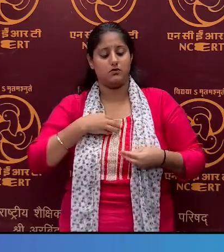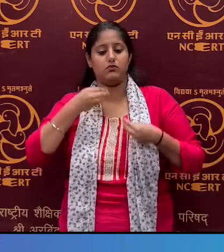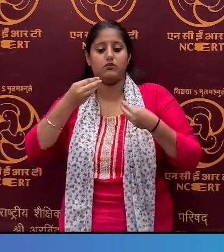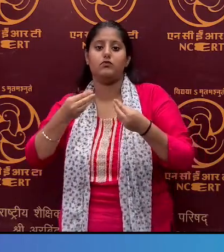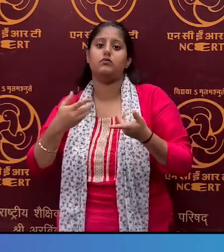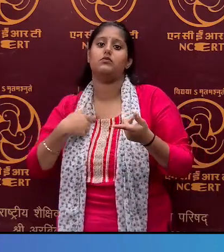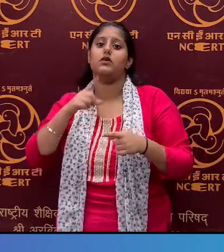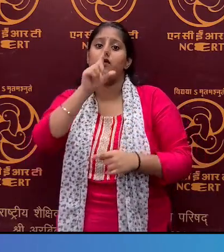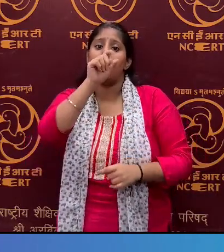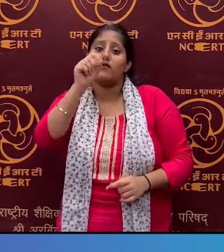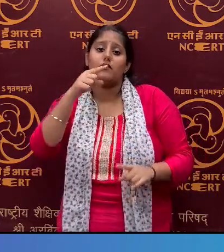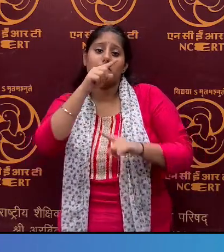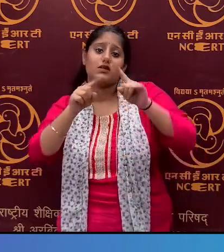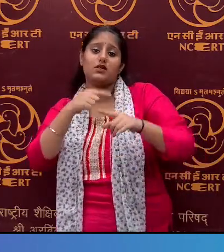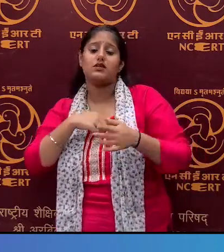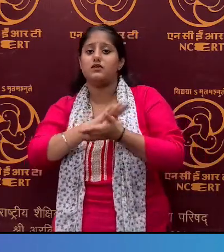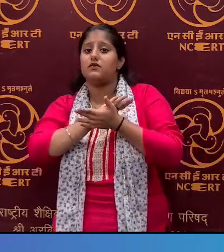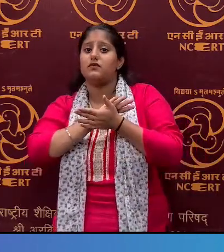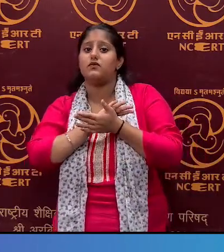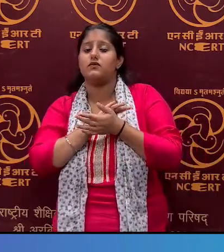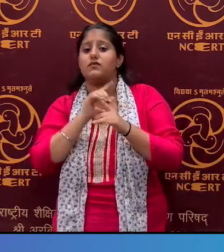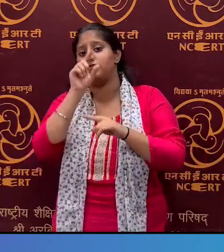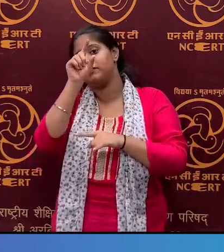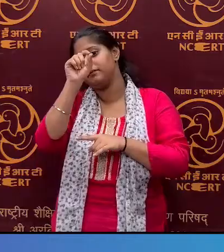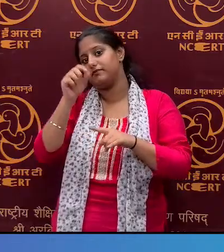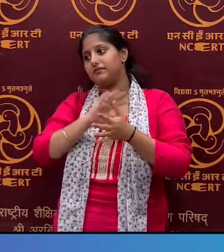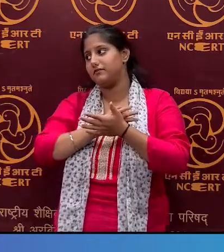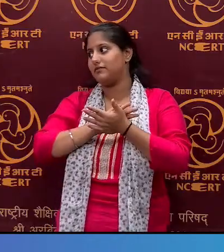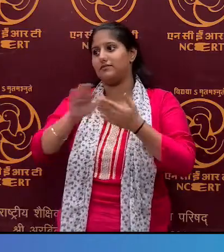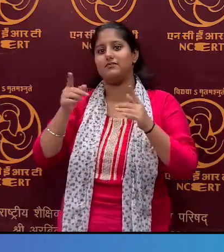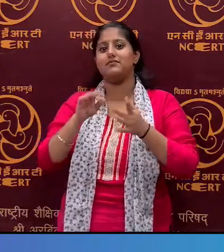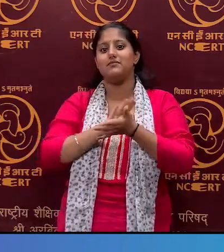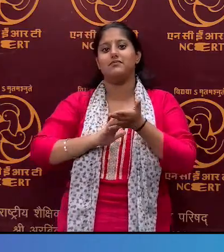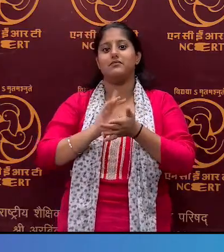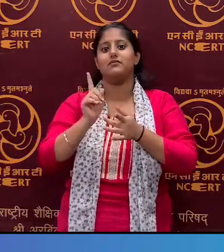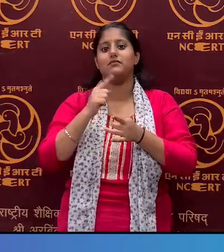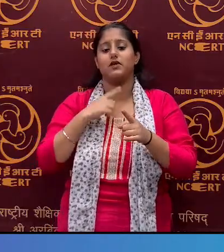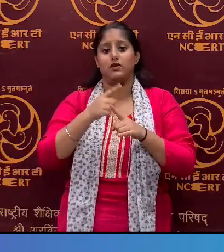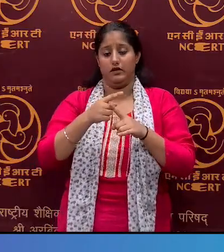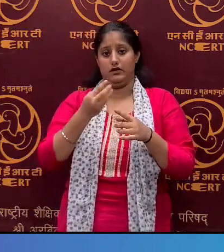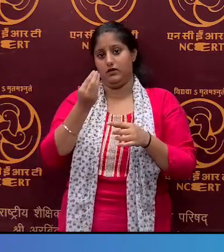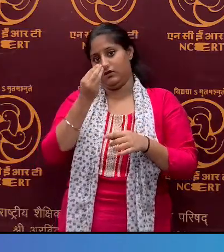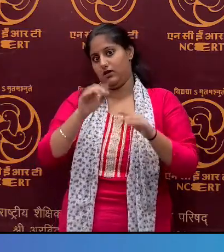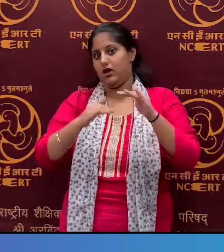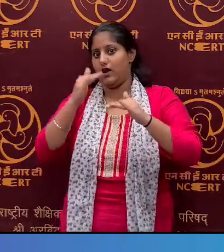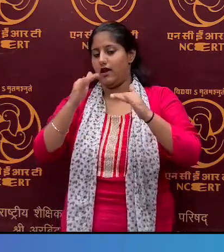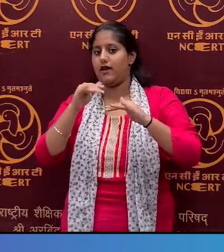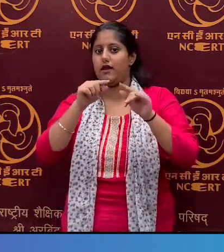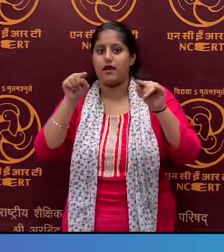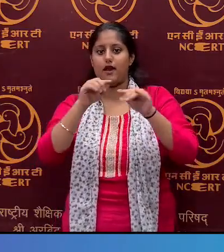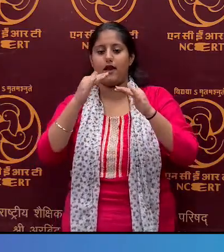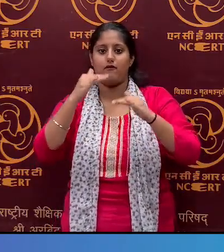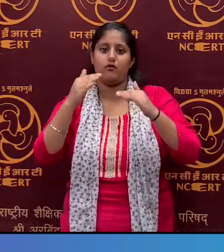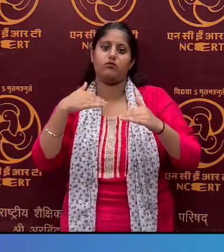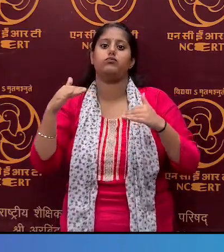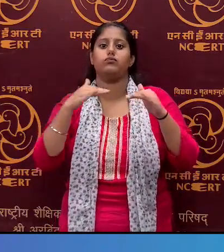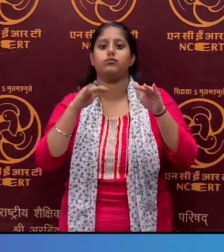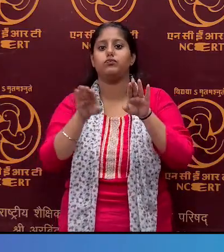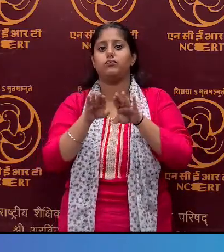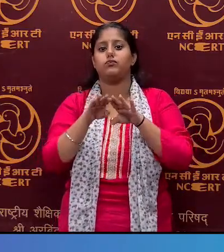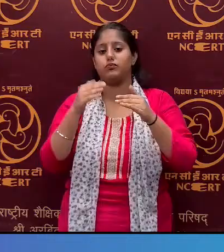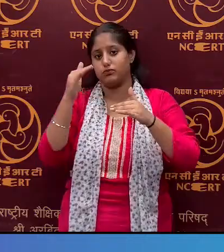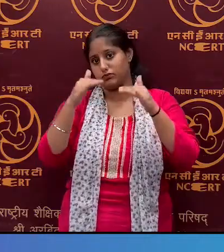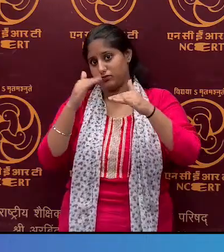100% तो इसको reverse 100% तो नहीं कर सकते, but at least इसको एक level तक tackle कर सकते हैं.